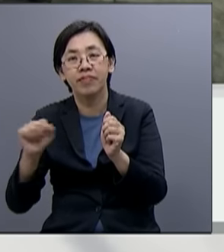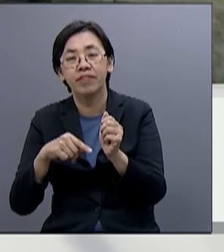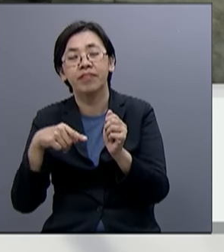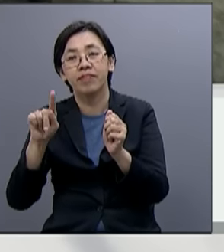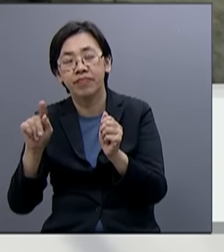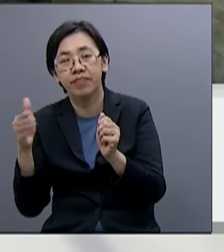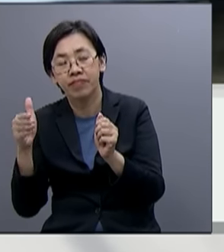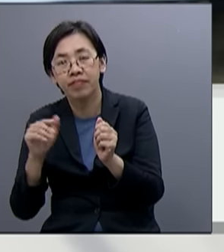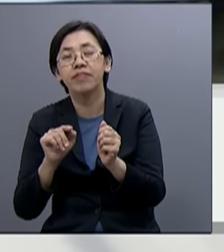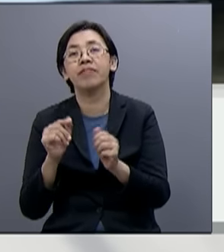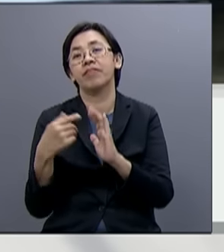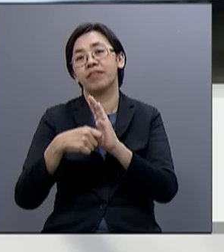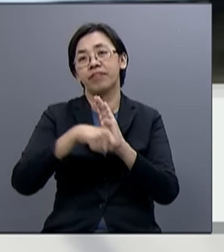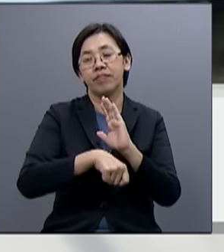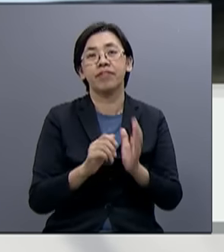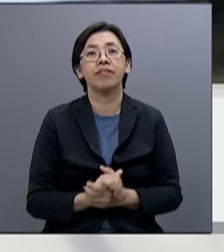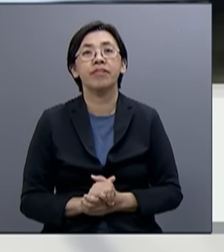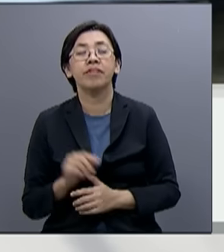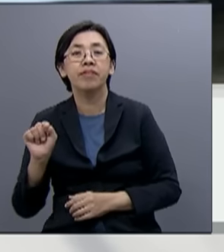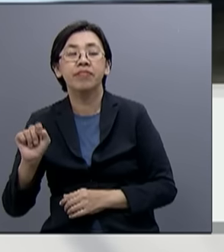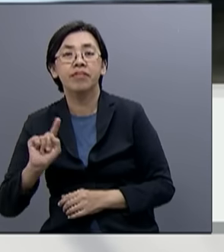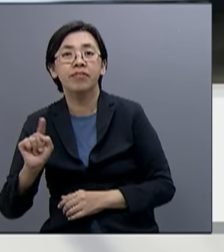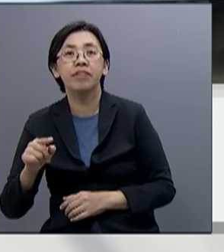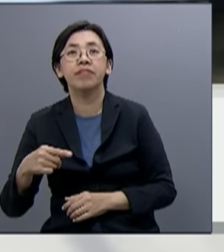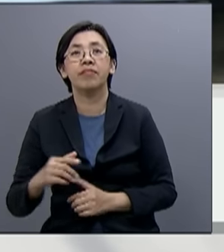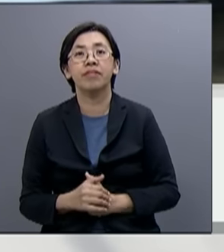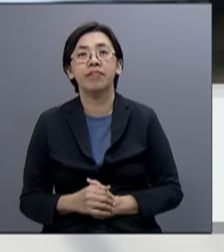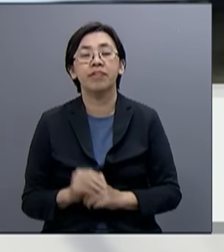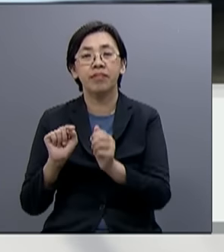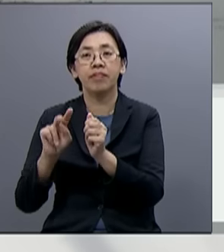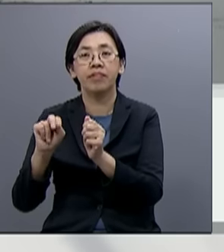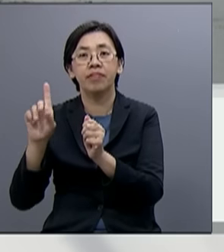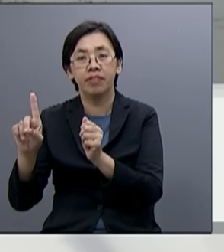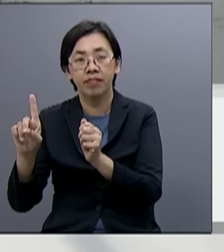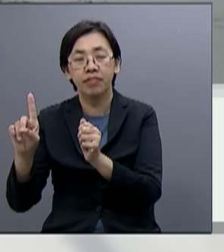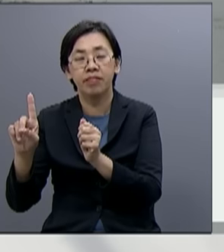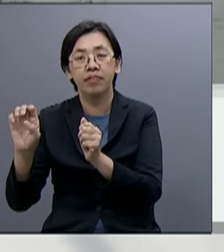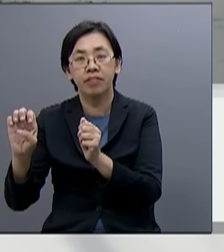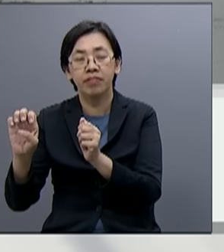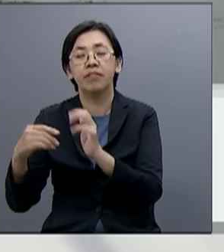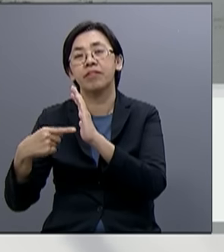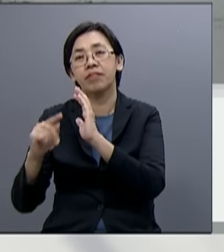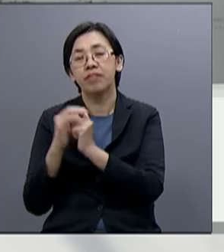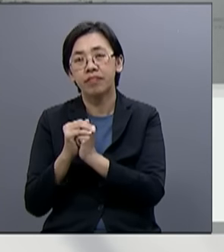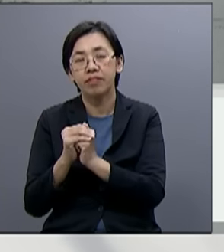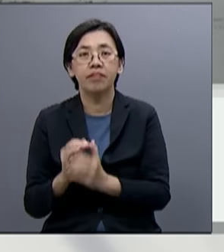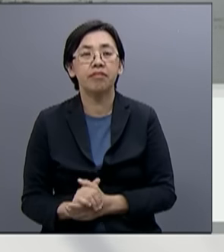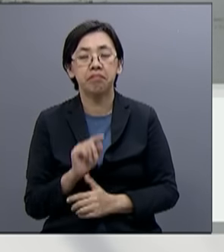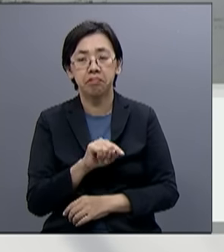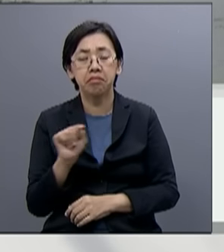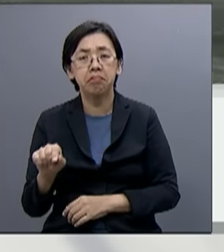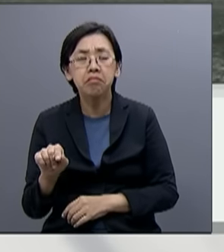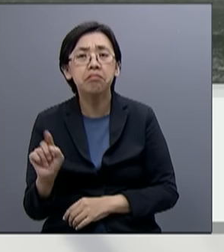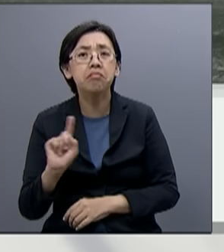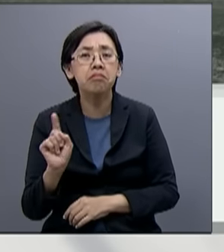ชัยของนาคอนราจสีมาอีกพื้นที่ก็คือที่เขตอำเภอนาดี จวัดกราจีนบุรีค่ะซึ่พืนที่เหล่านี้เี่ย ที่ผ่าน